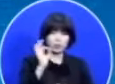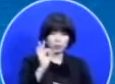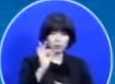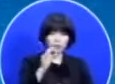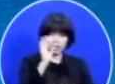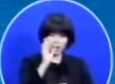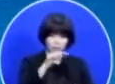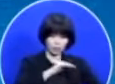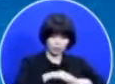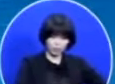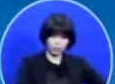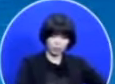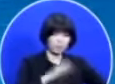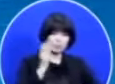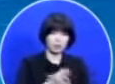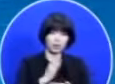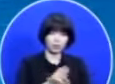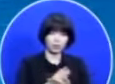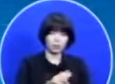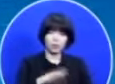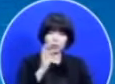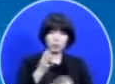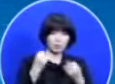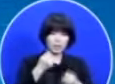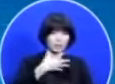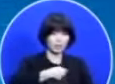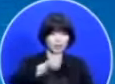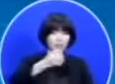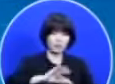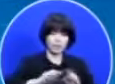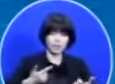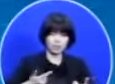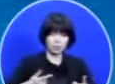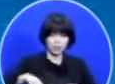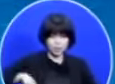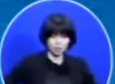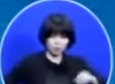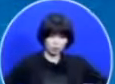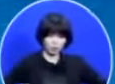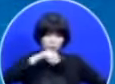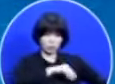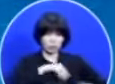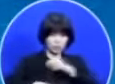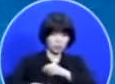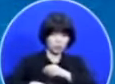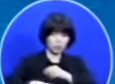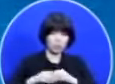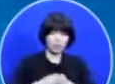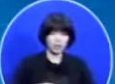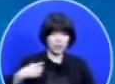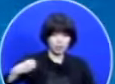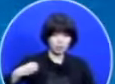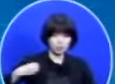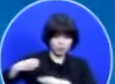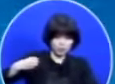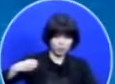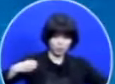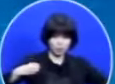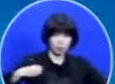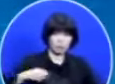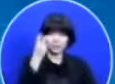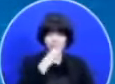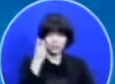곳에 모아 두지 말고 그래서 별로 돈을 많이 가지고 한 건 아니라도 주머니 마다 다 넣었어요 한쪽이 털리면 나머지 라도 지켜야